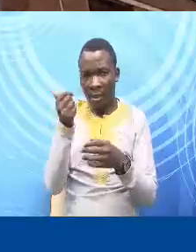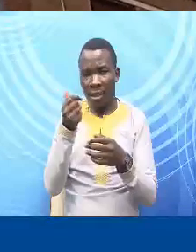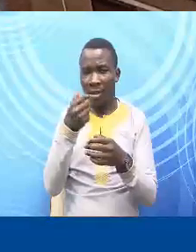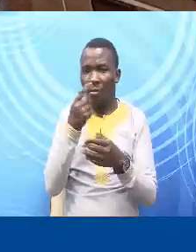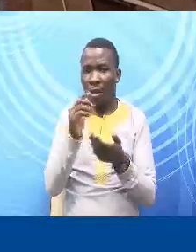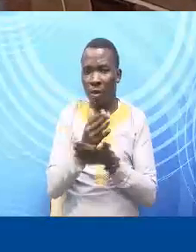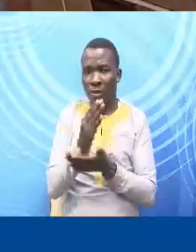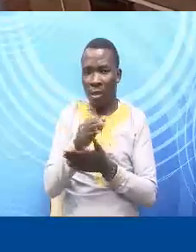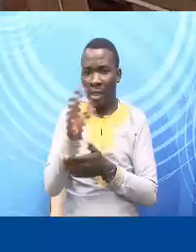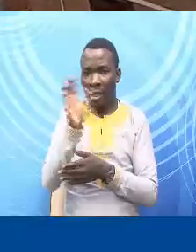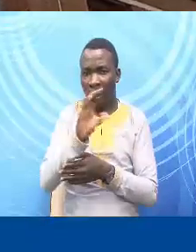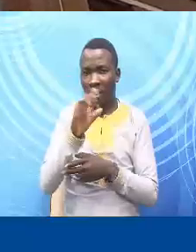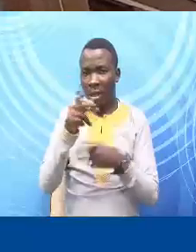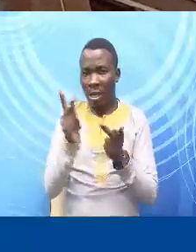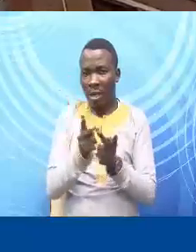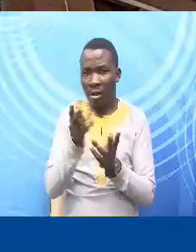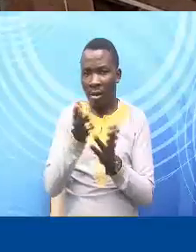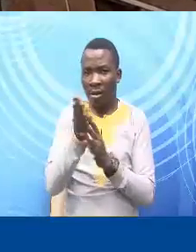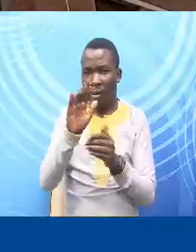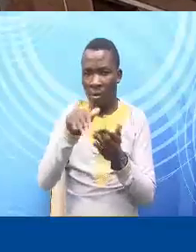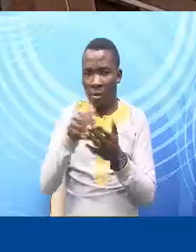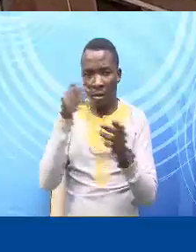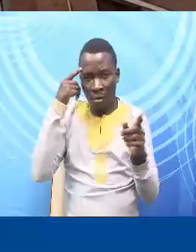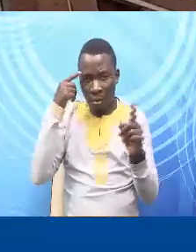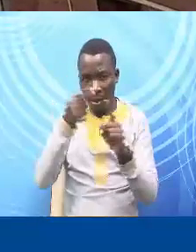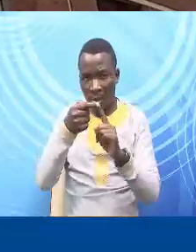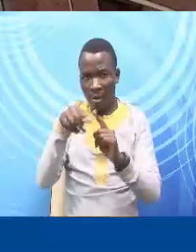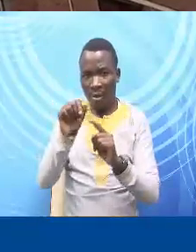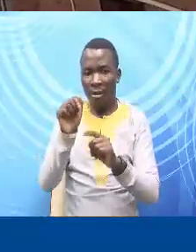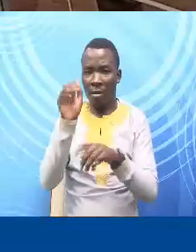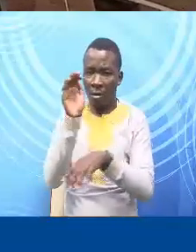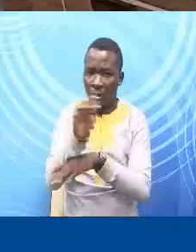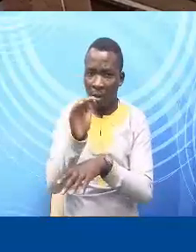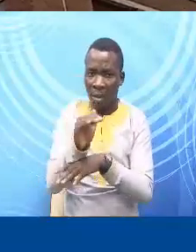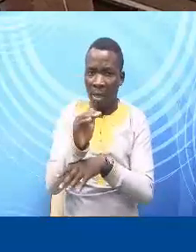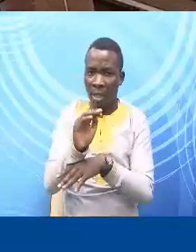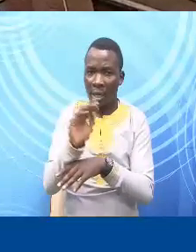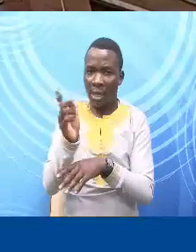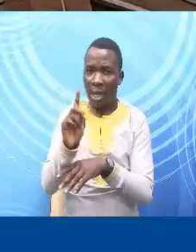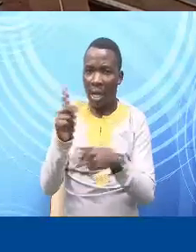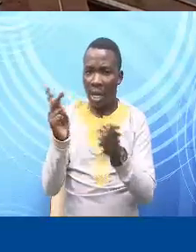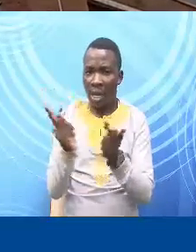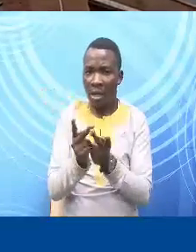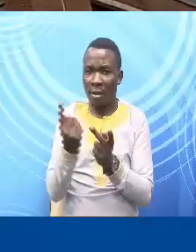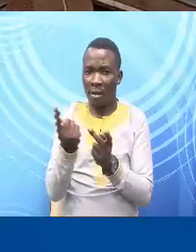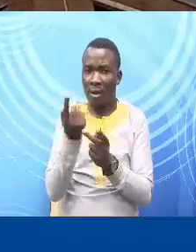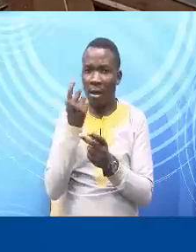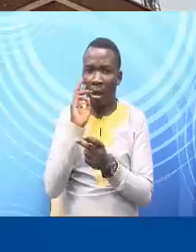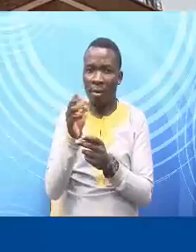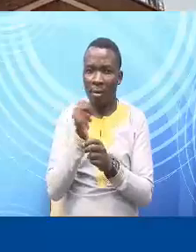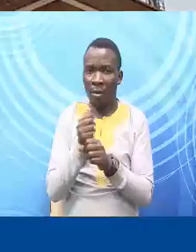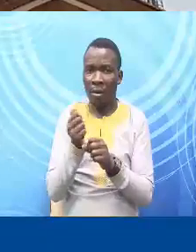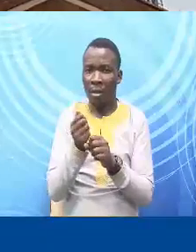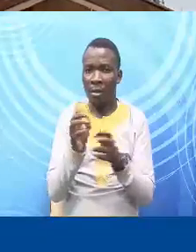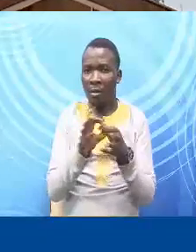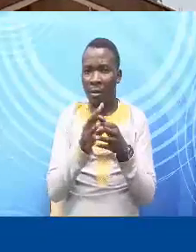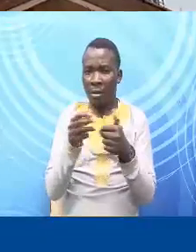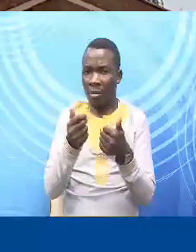urayibona naho wanyura hose, aho wabona umugadi waho ukamubaza, nta namwe ngewe nzi neza ko wasanga bakoranye neza.